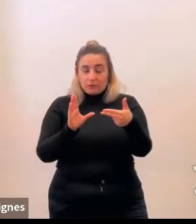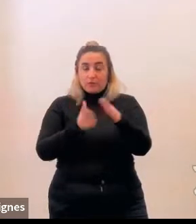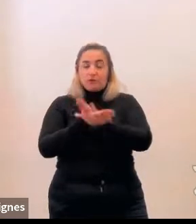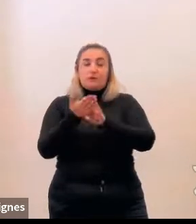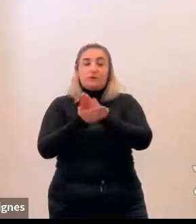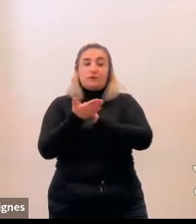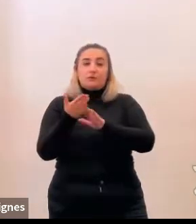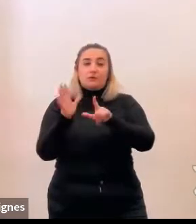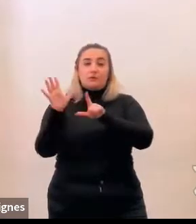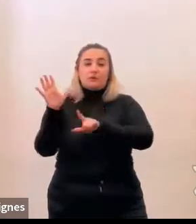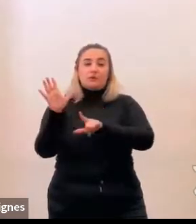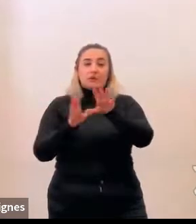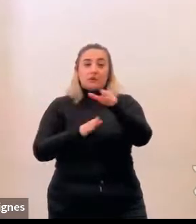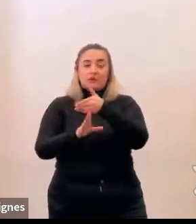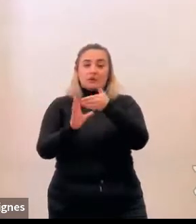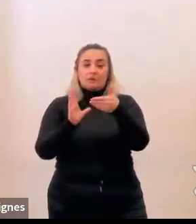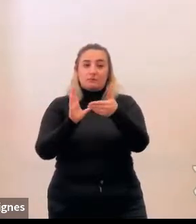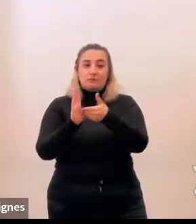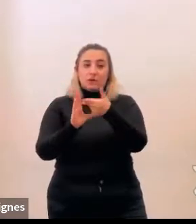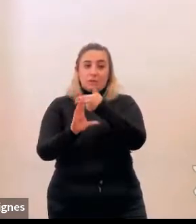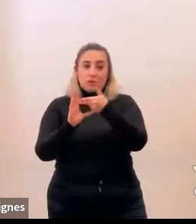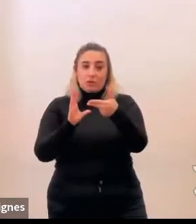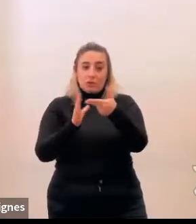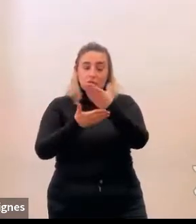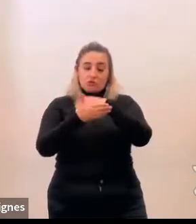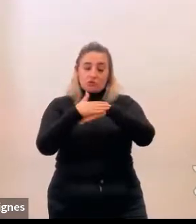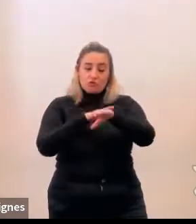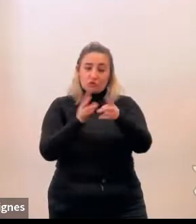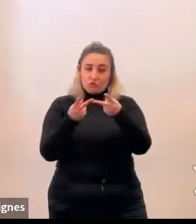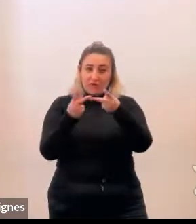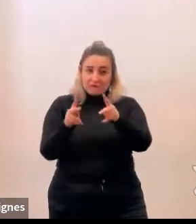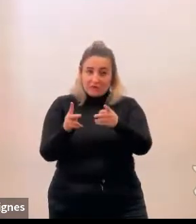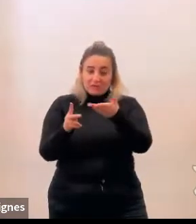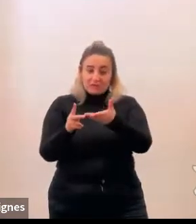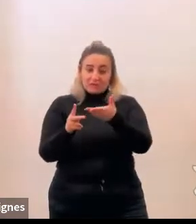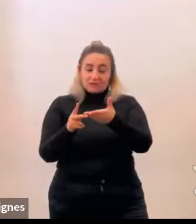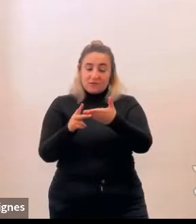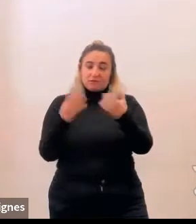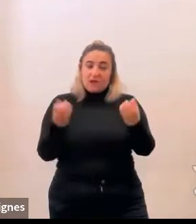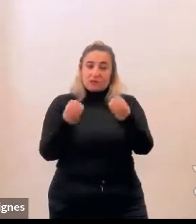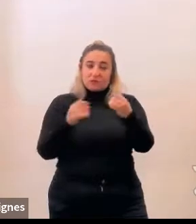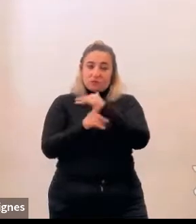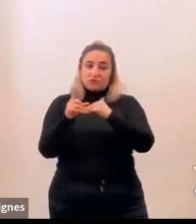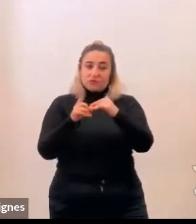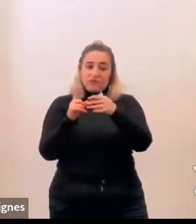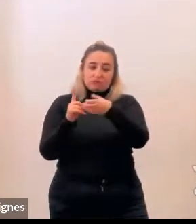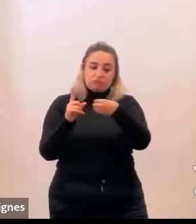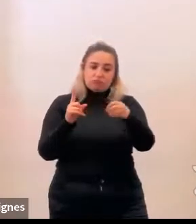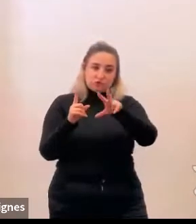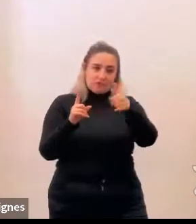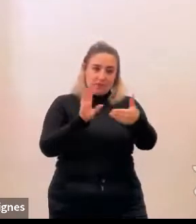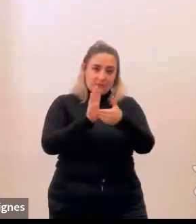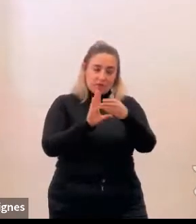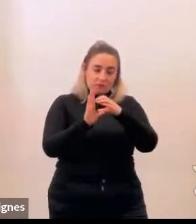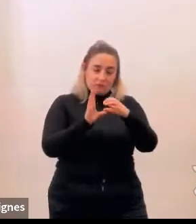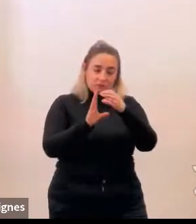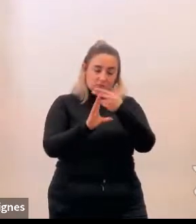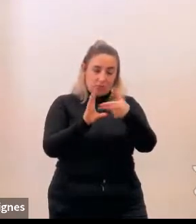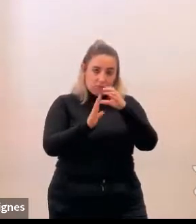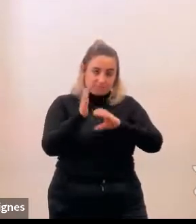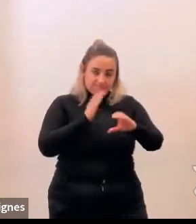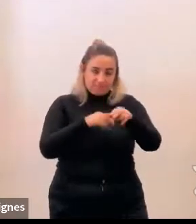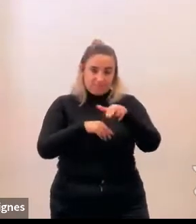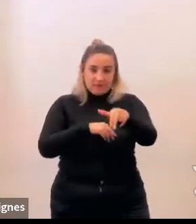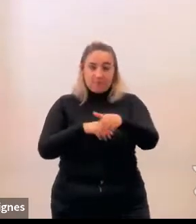75 000 euros, de subventions de la ville seront affectés à ces actions sociales. La Caisse des écoles porte